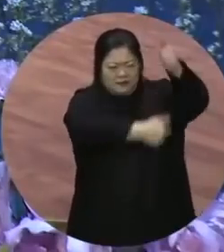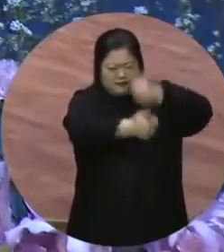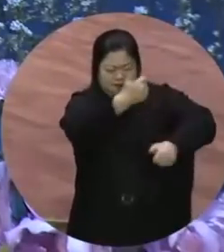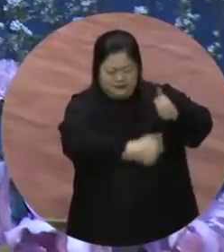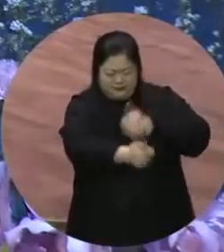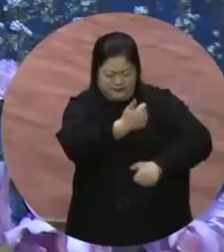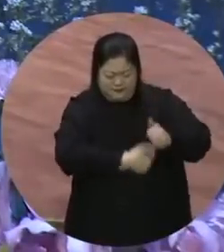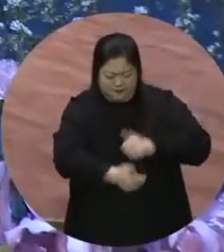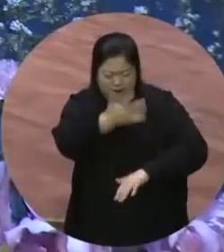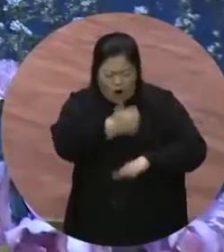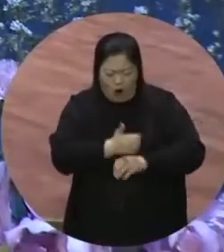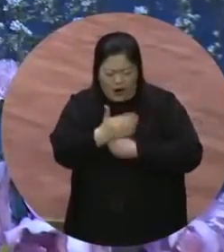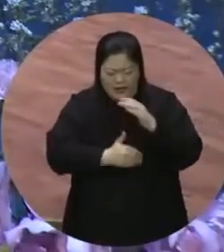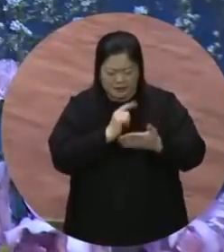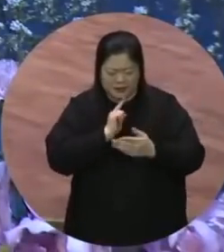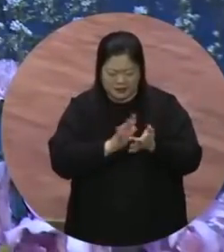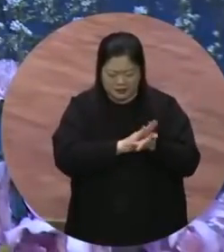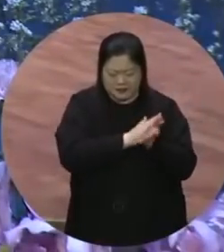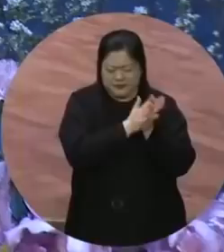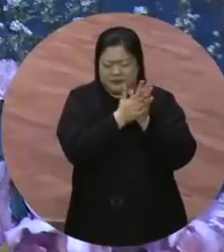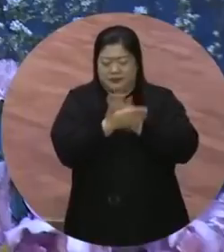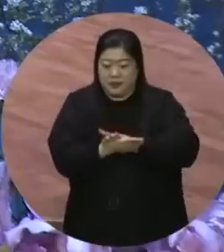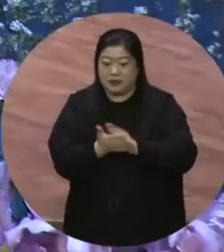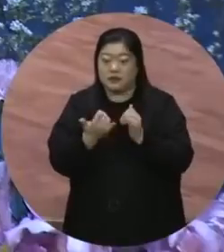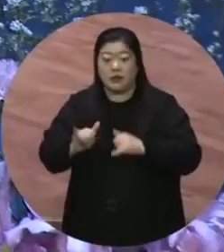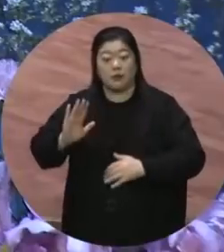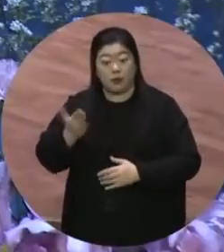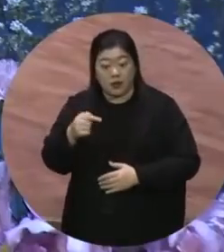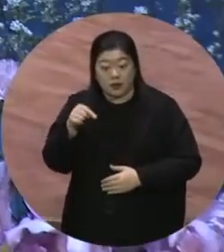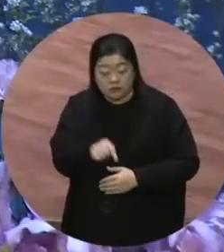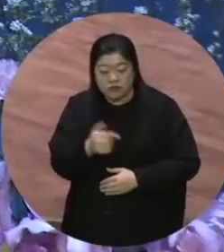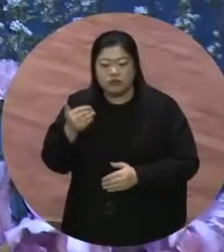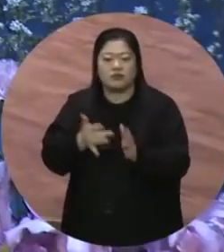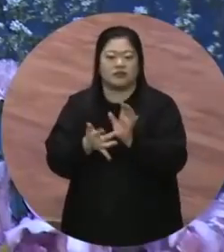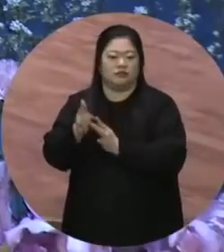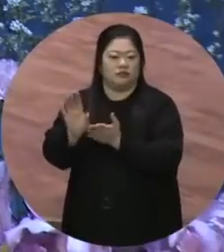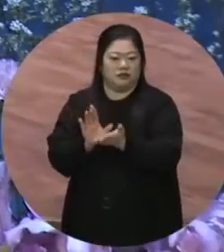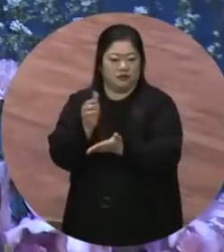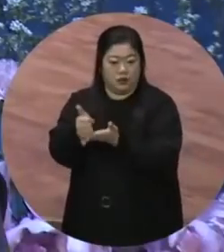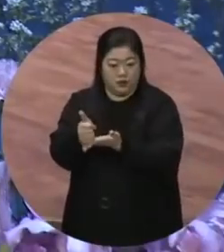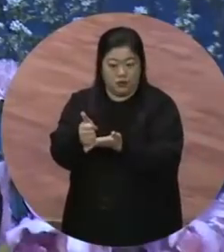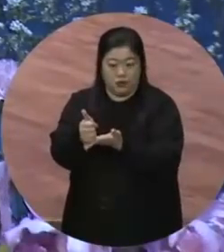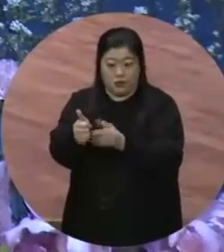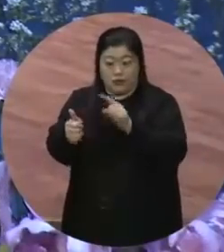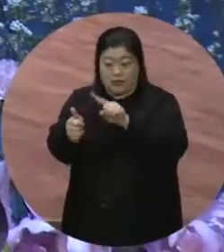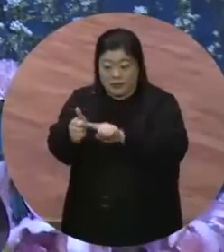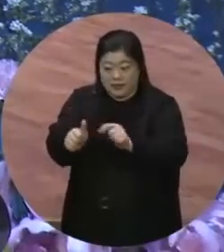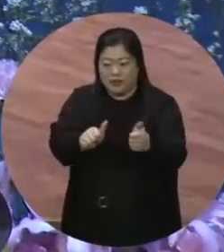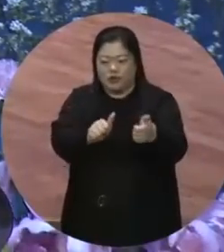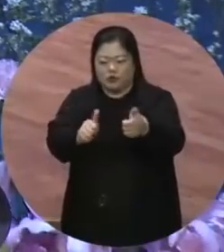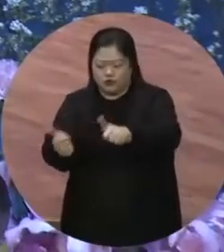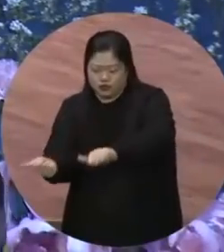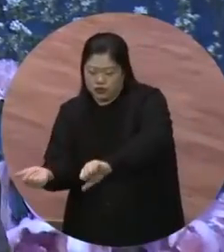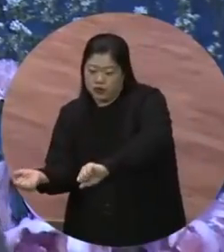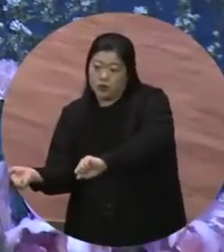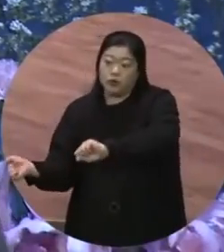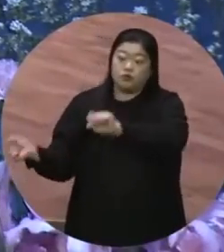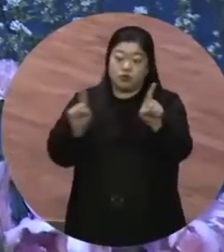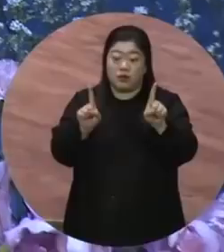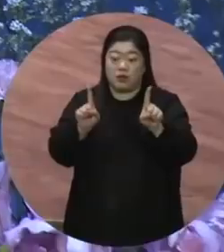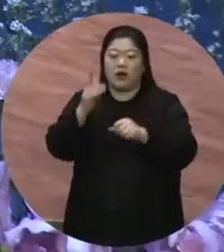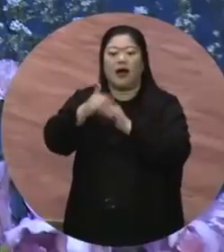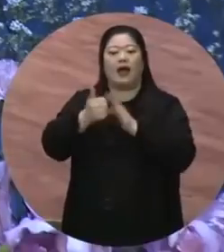성육신 하셨고 십자가의 죽으심과 이 부활을 통해서 하나님의 아들이심을